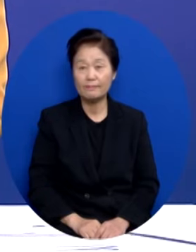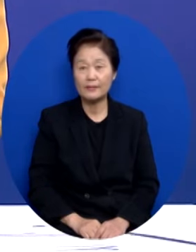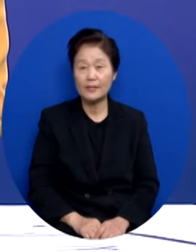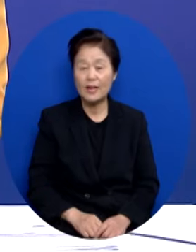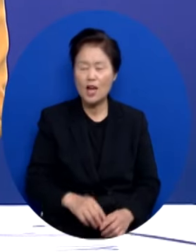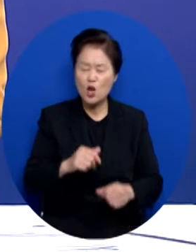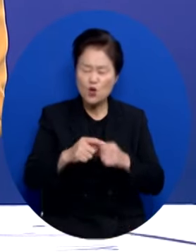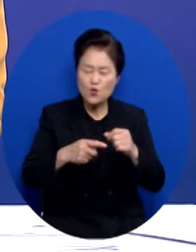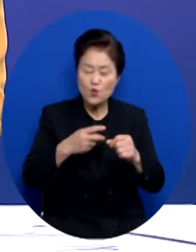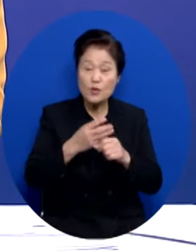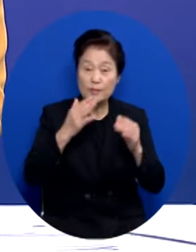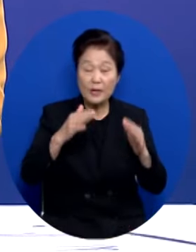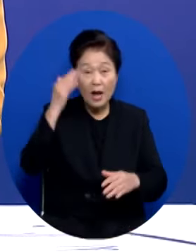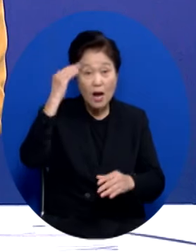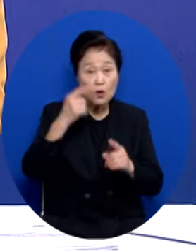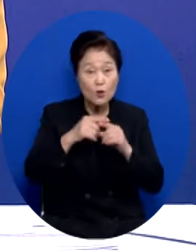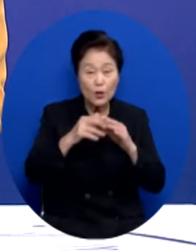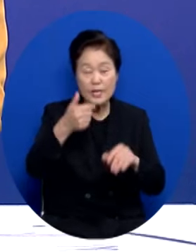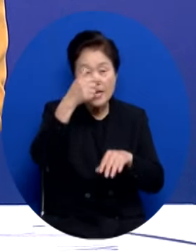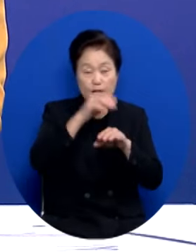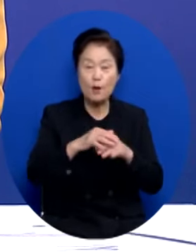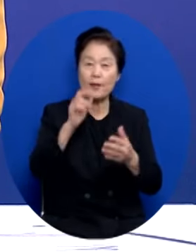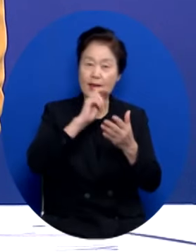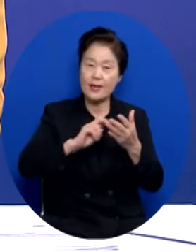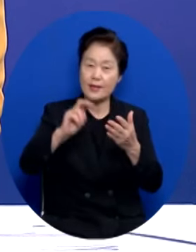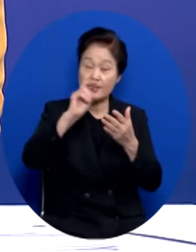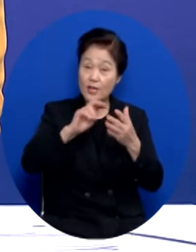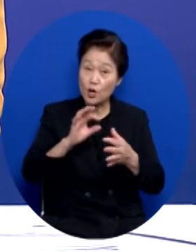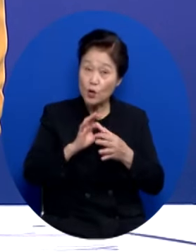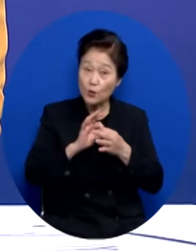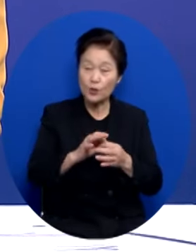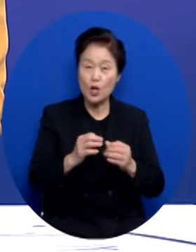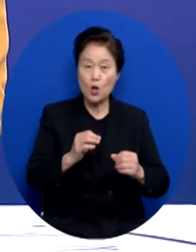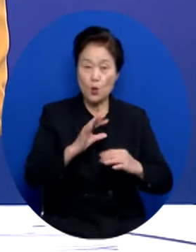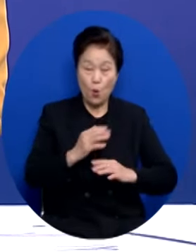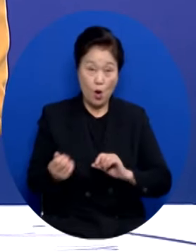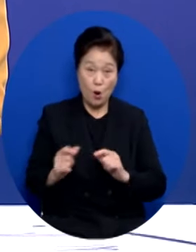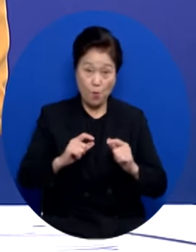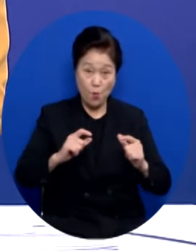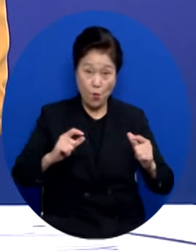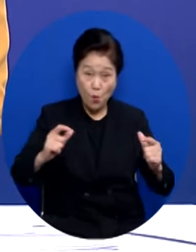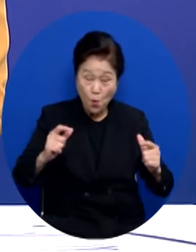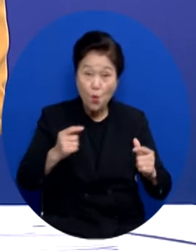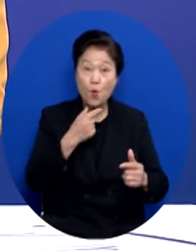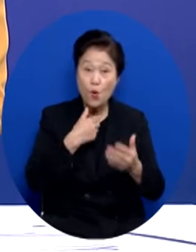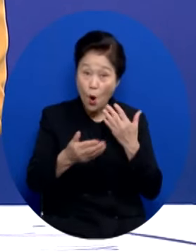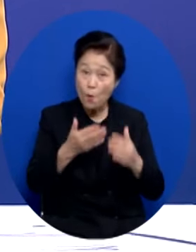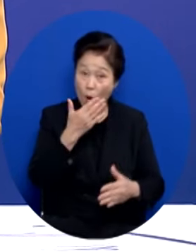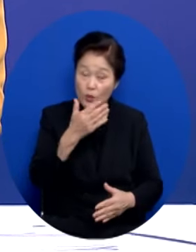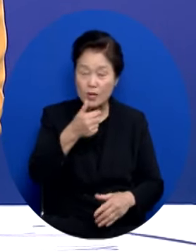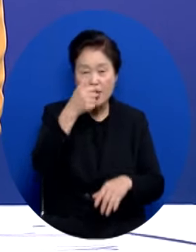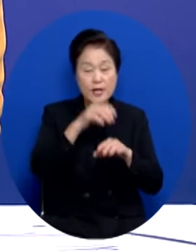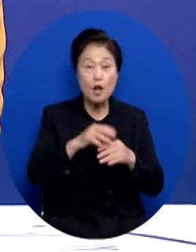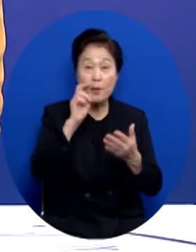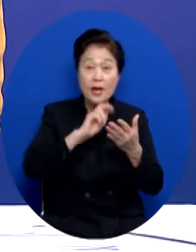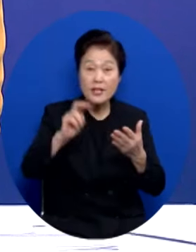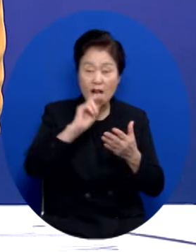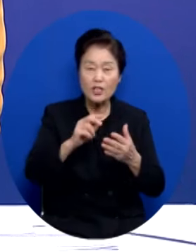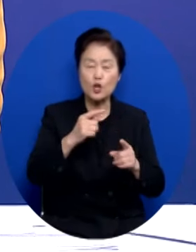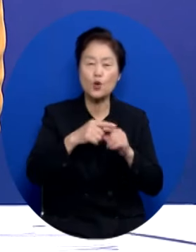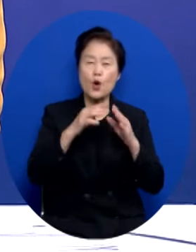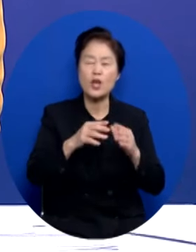지난 수십 년간 한국교회는 예배 찬양을 통해 놀라운 부흥을 경험했습니다. 예배 찬양은 교회에서 불수불가결한